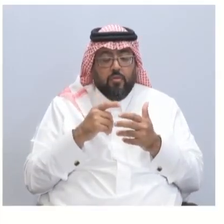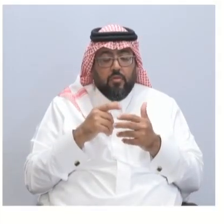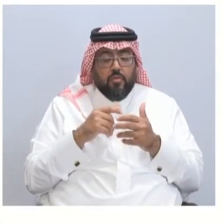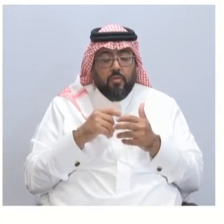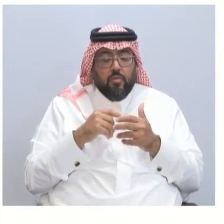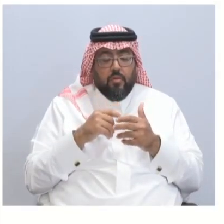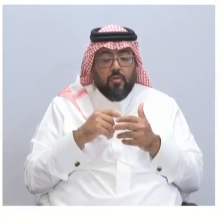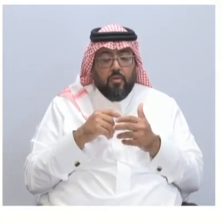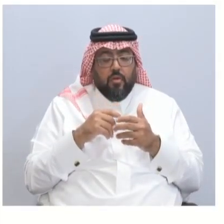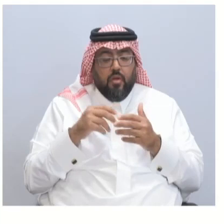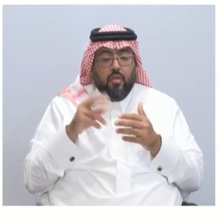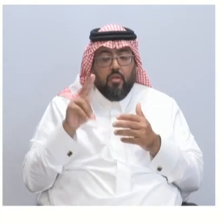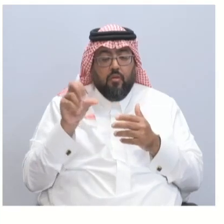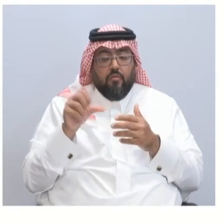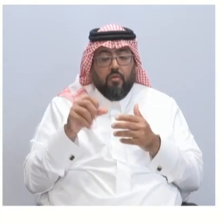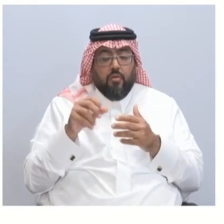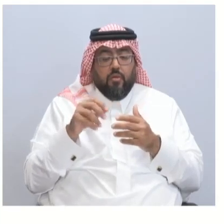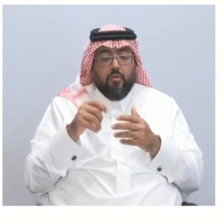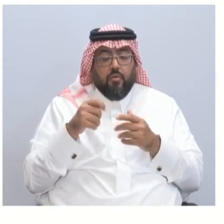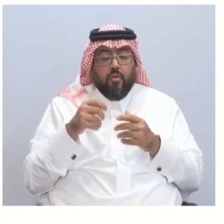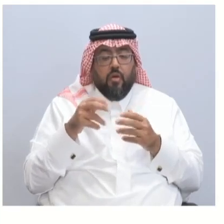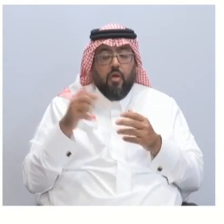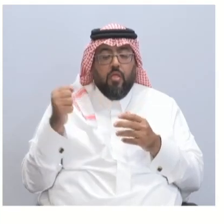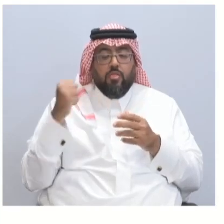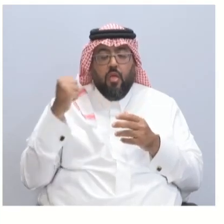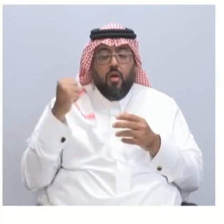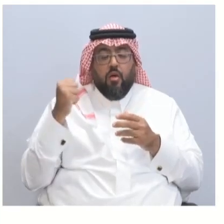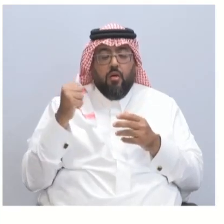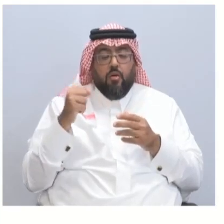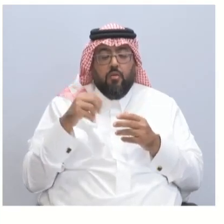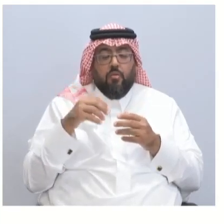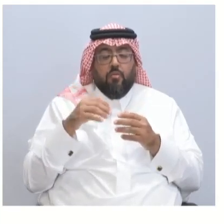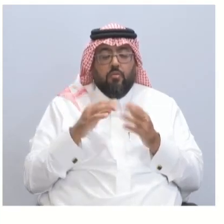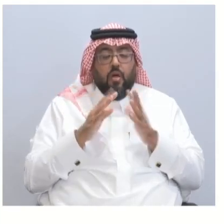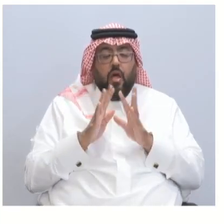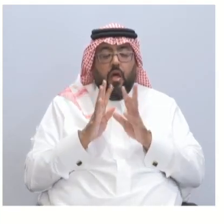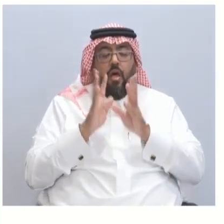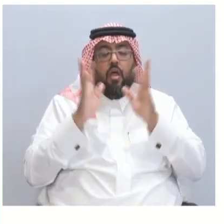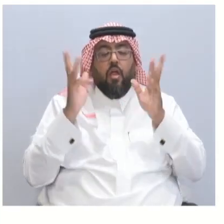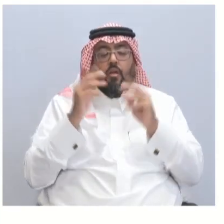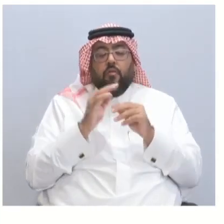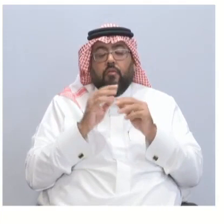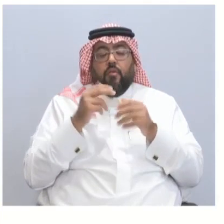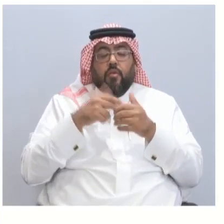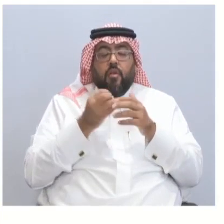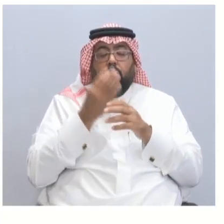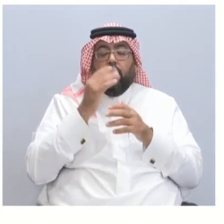العوامل توافر مصادر الطاقه النفط والغاز